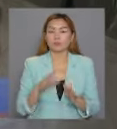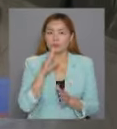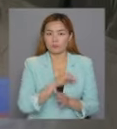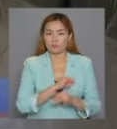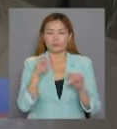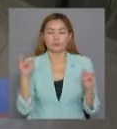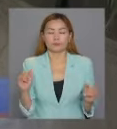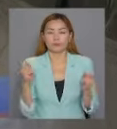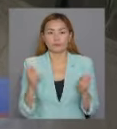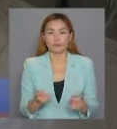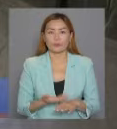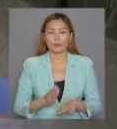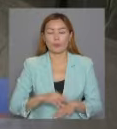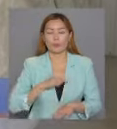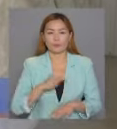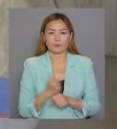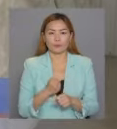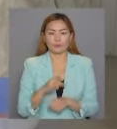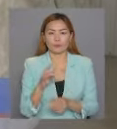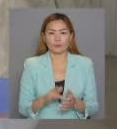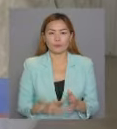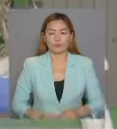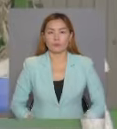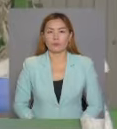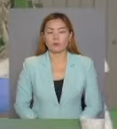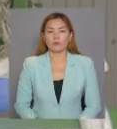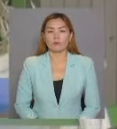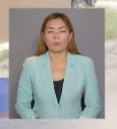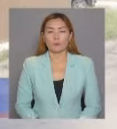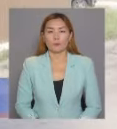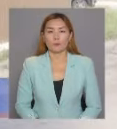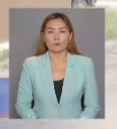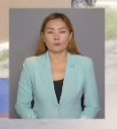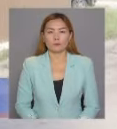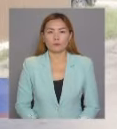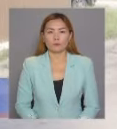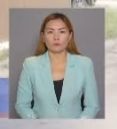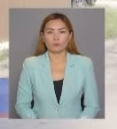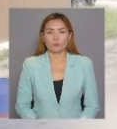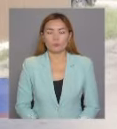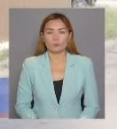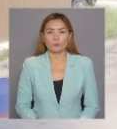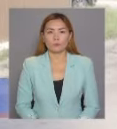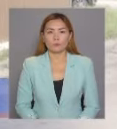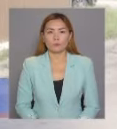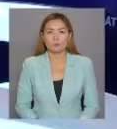позволит снизить нагрузку на полигоны города. Айзада Габиджи, Нургуль Асылбек, Артур Бутпанов, телеканал Атырау.